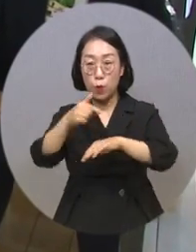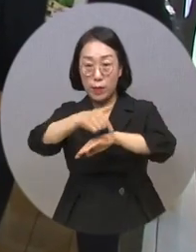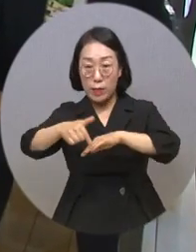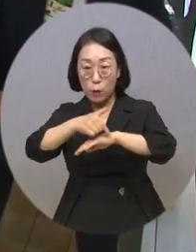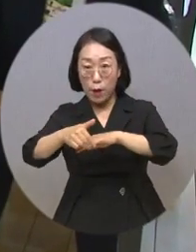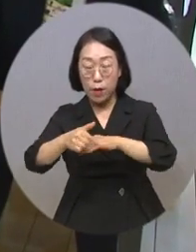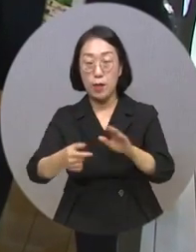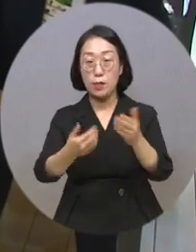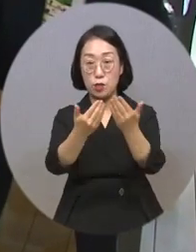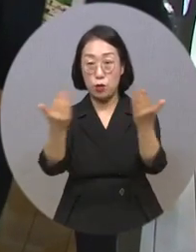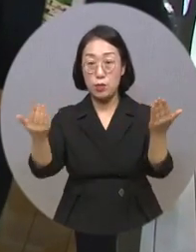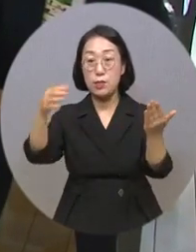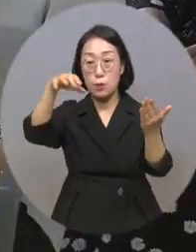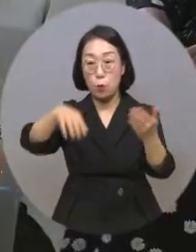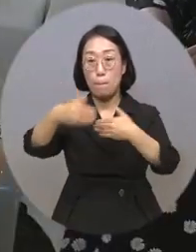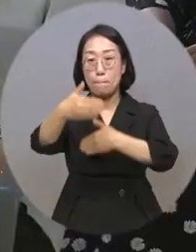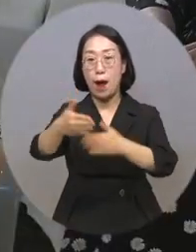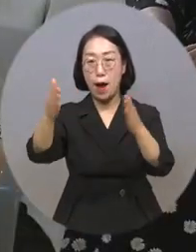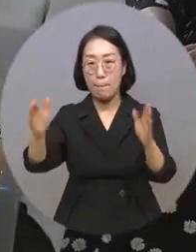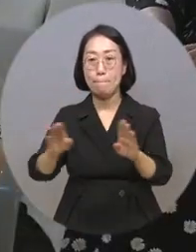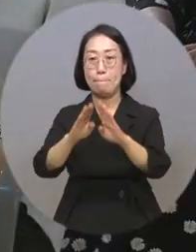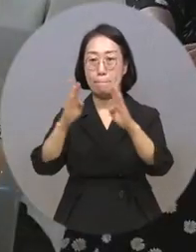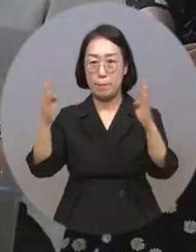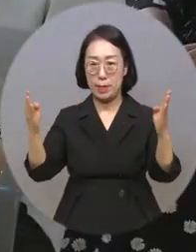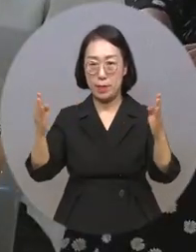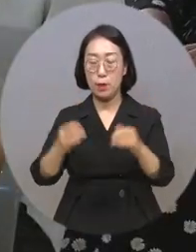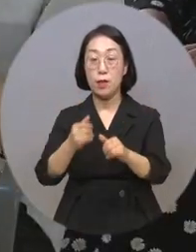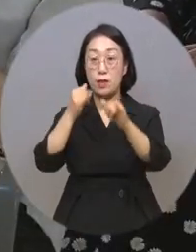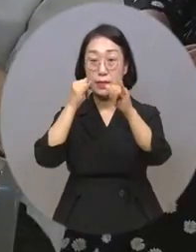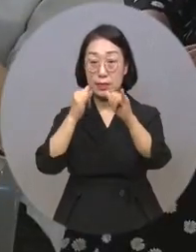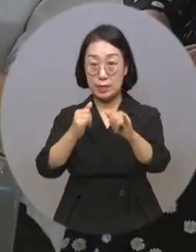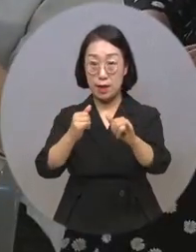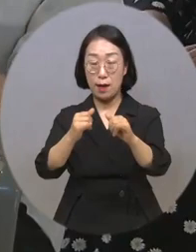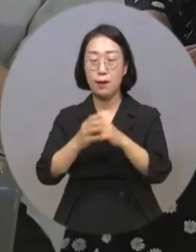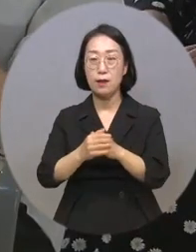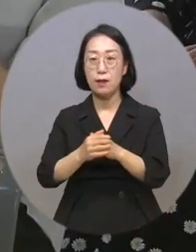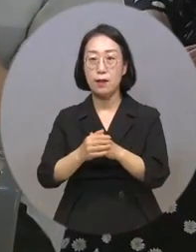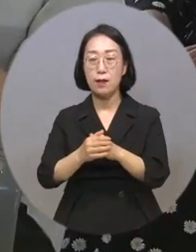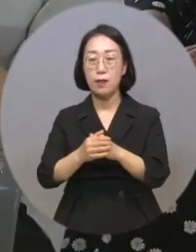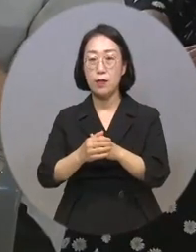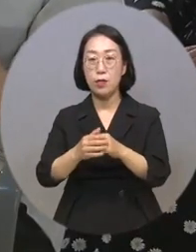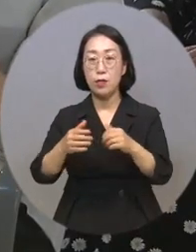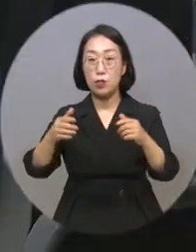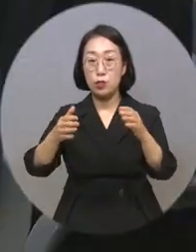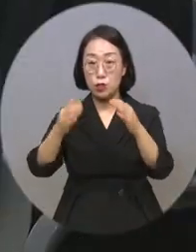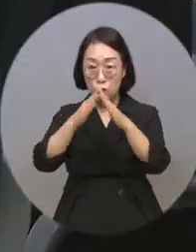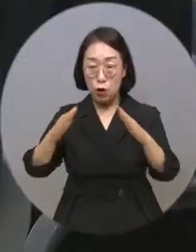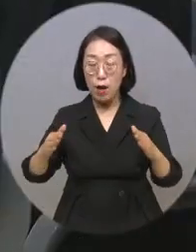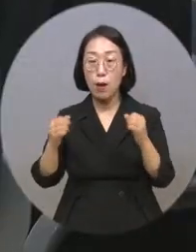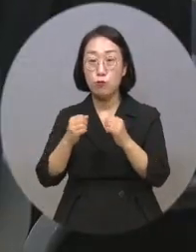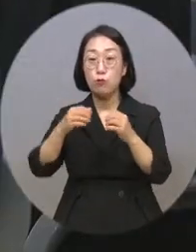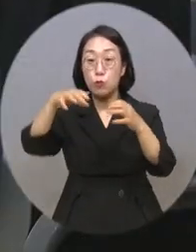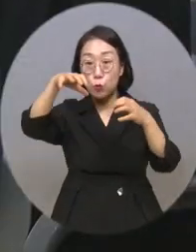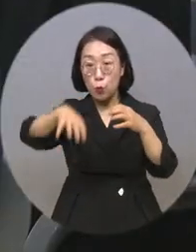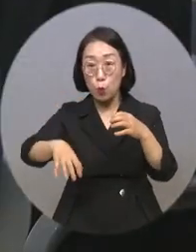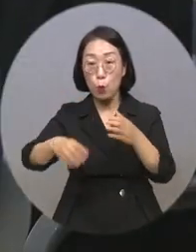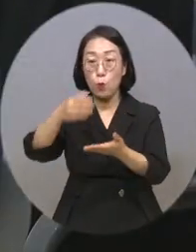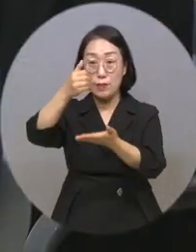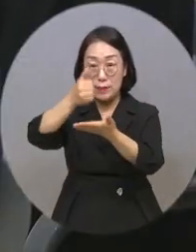기획전시실에서 열렸습니다. 이번 시상식에는 송하진 전라북도지사, 진정욱